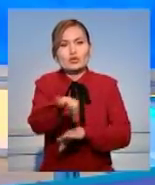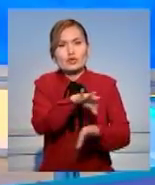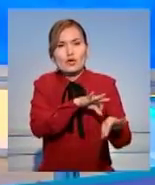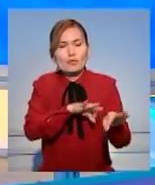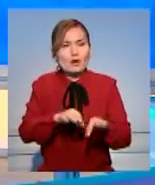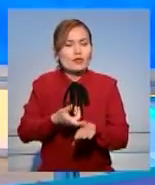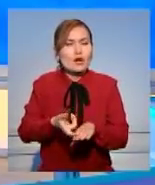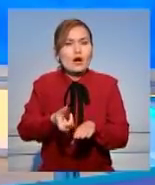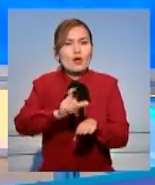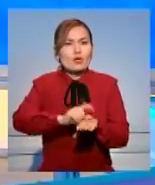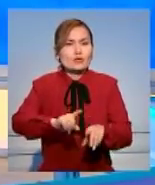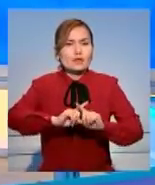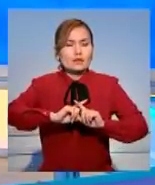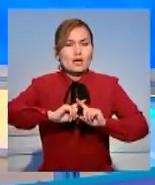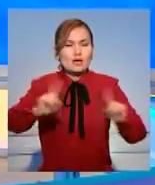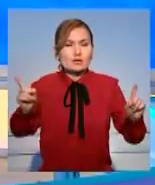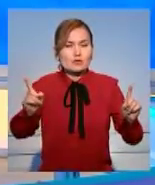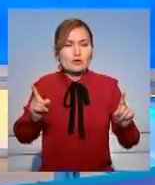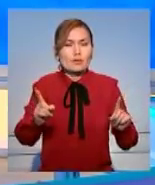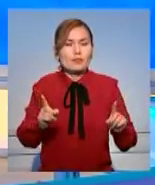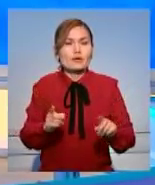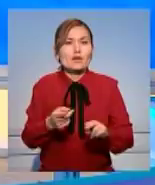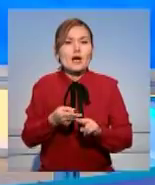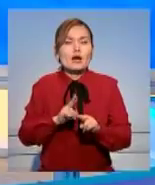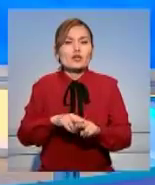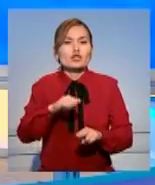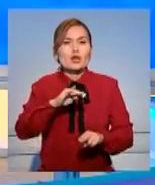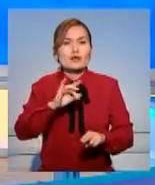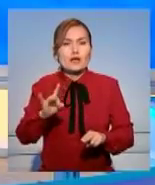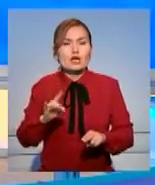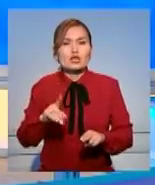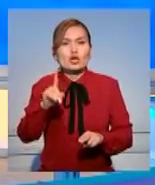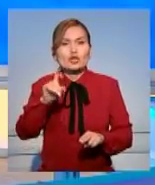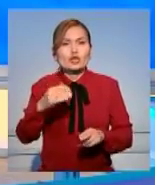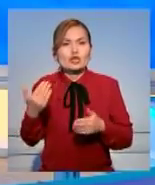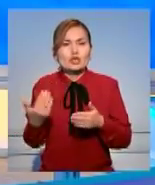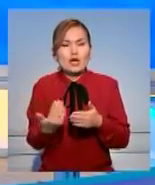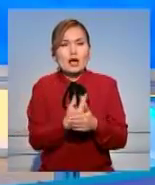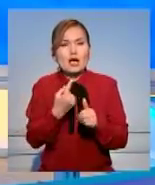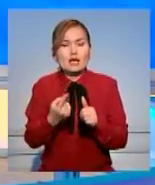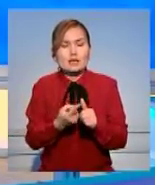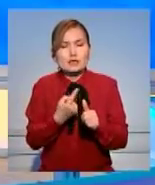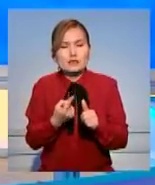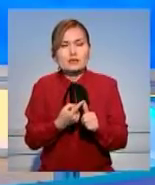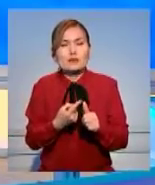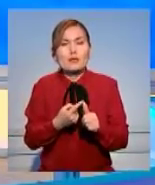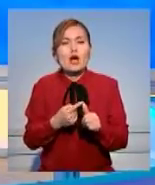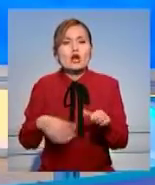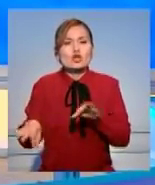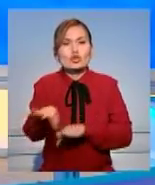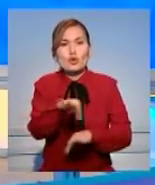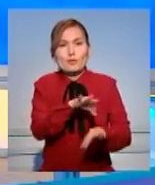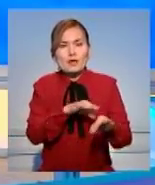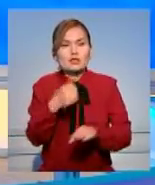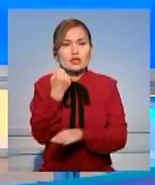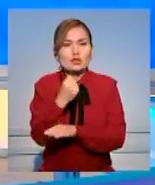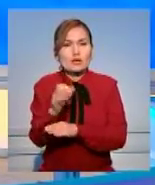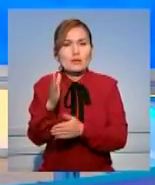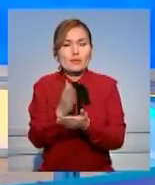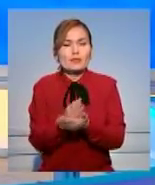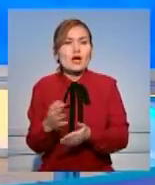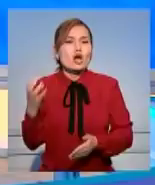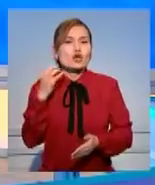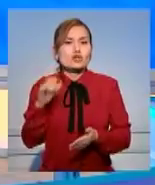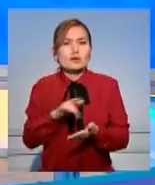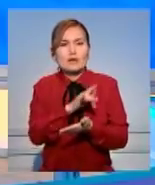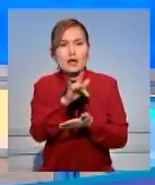өзі еңбек ететін университетте ерекше қолдауға ие. Жанар 100 жаңа есім жобасының жеңімпазы. Осы жобаның тағы бір үздігі